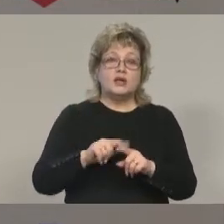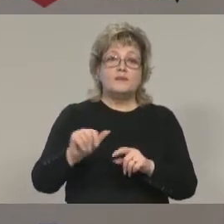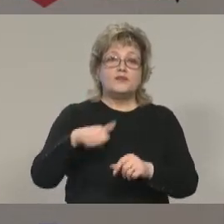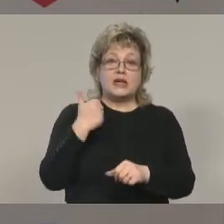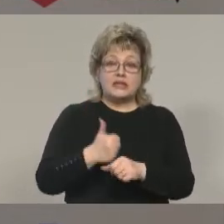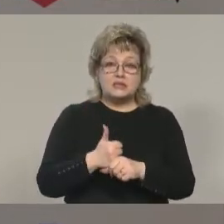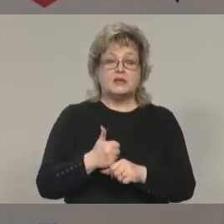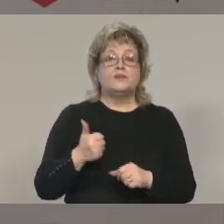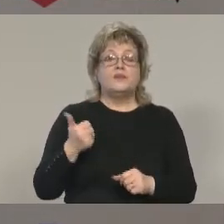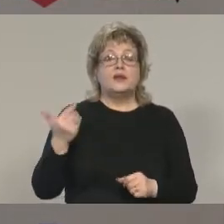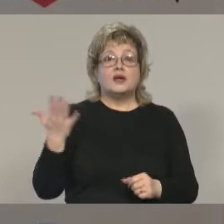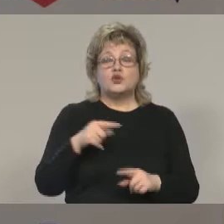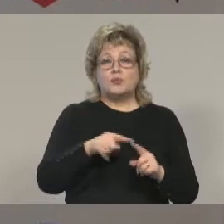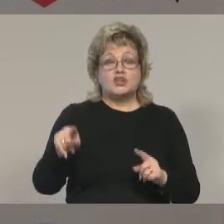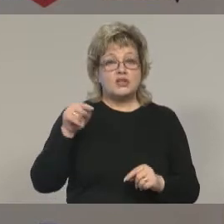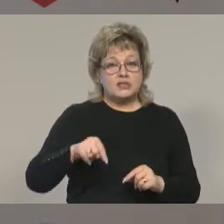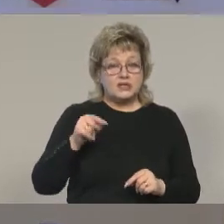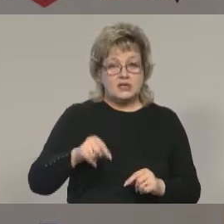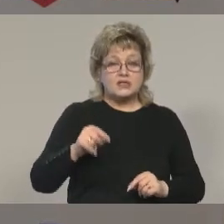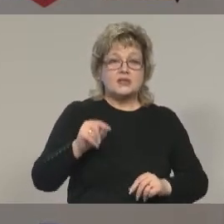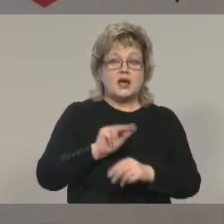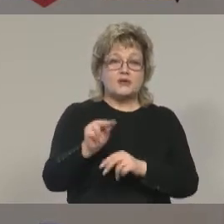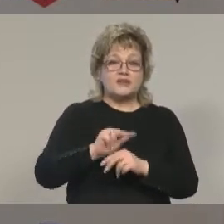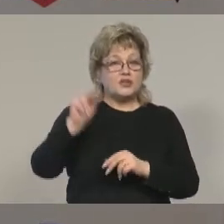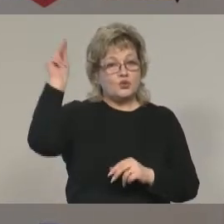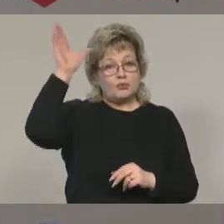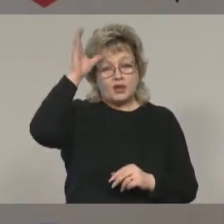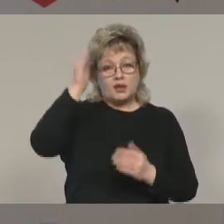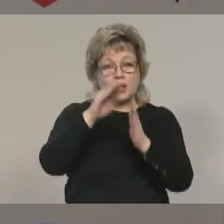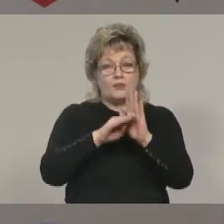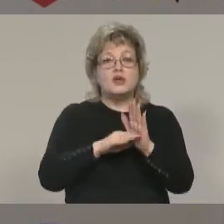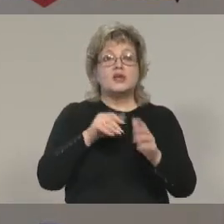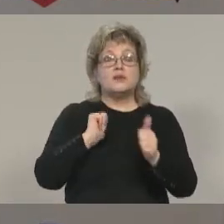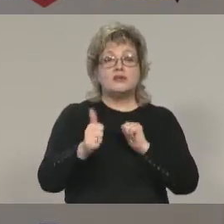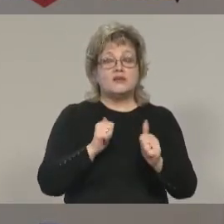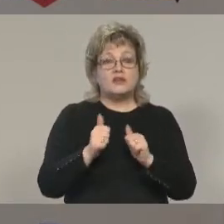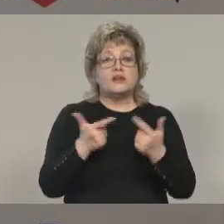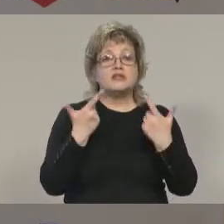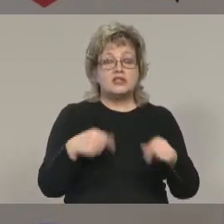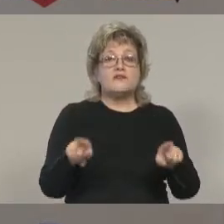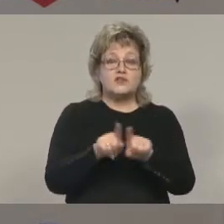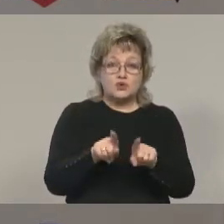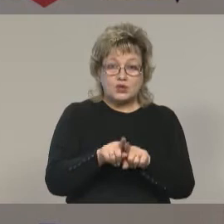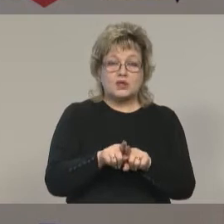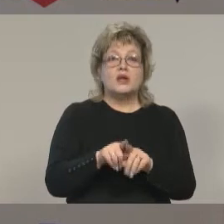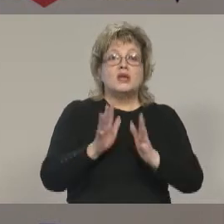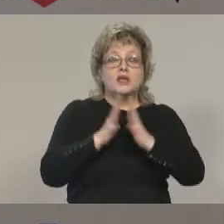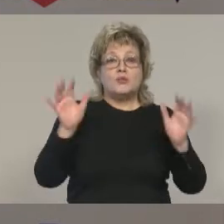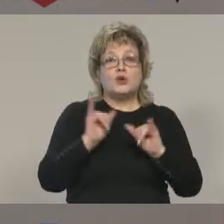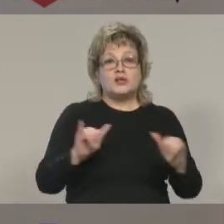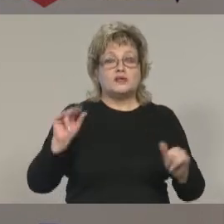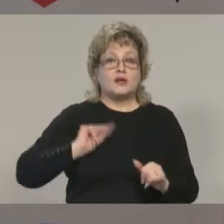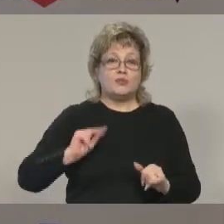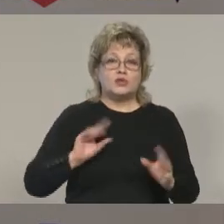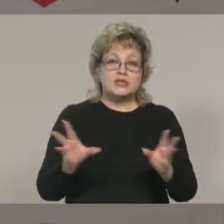самоуправления, которые прошли здесь интенсивную образовательную программу и посоревновались в том, где же все-таки наиболее развита работа